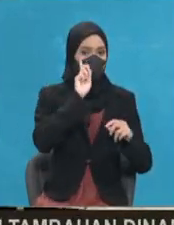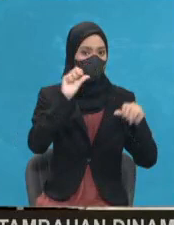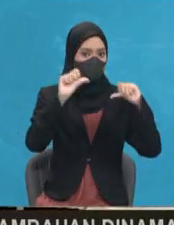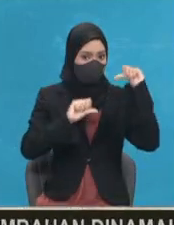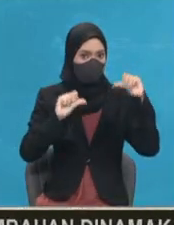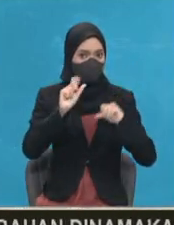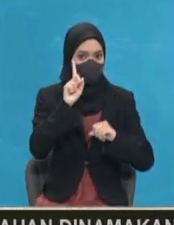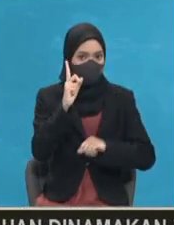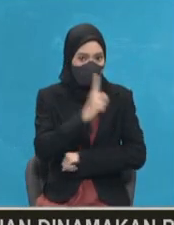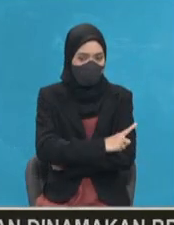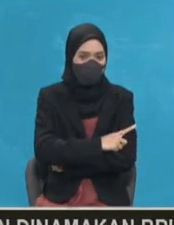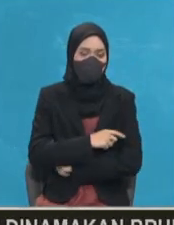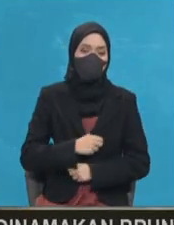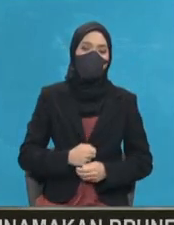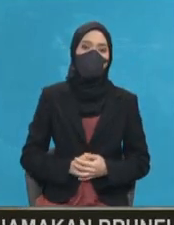KYT